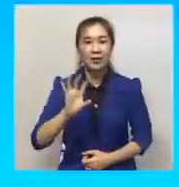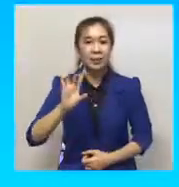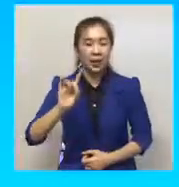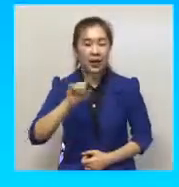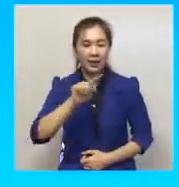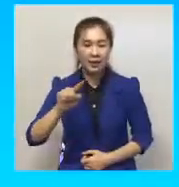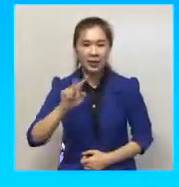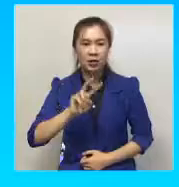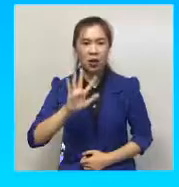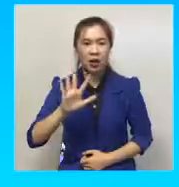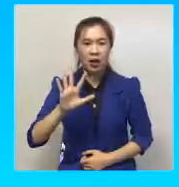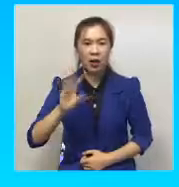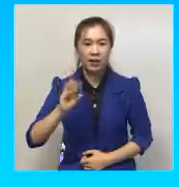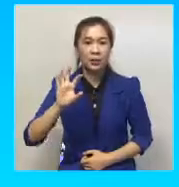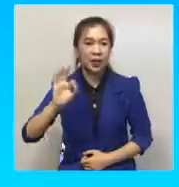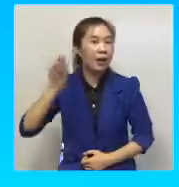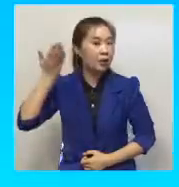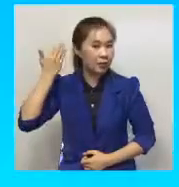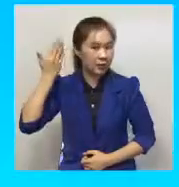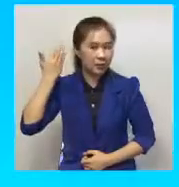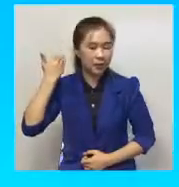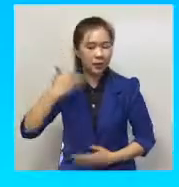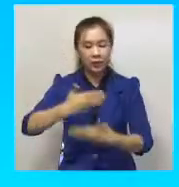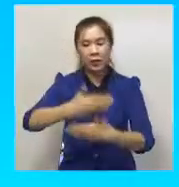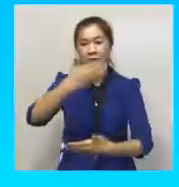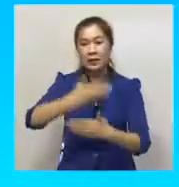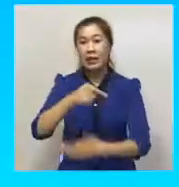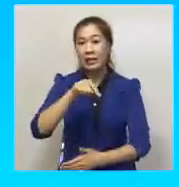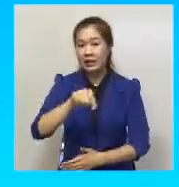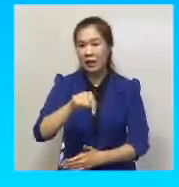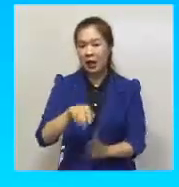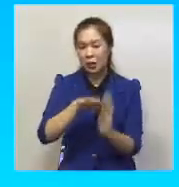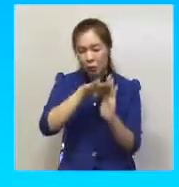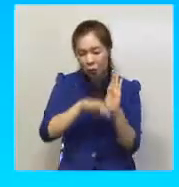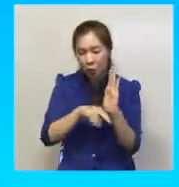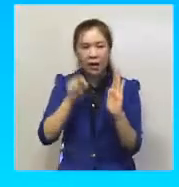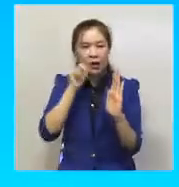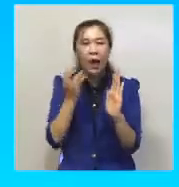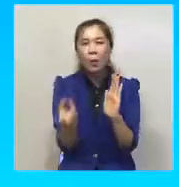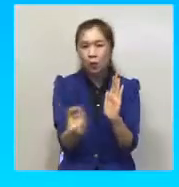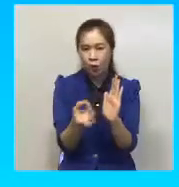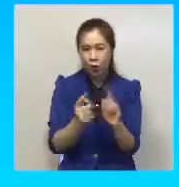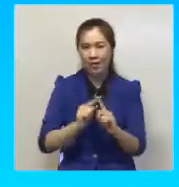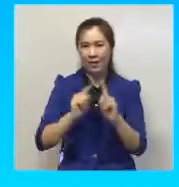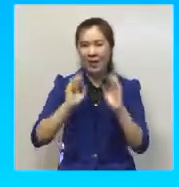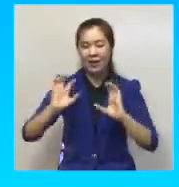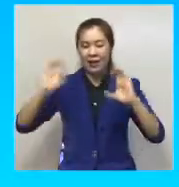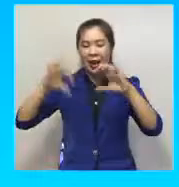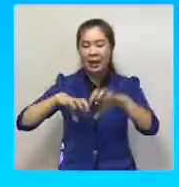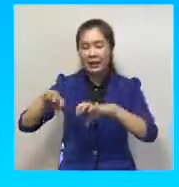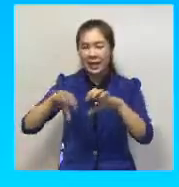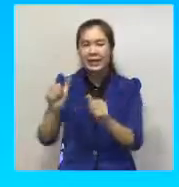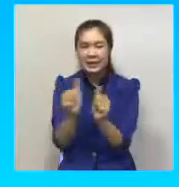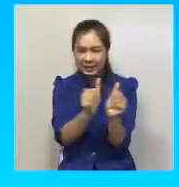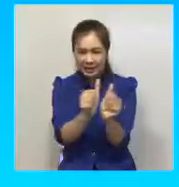2558ถึง2559ที่ผ่านมาเขื่อนกระเสียวเคยมีน้ำน้อยมากนะคะแต่ว่าการบริหารจัดการน้ำที่ดีเนี่ยก็เ